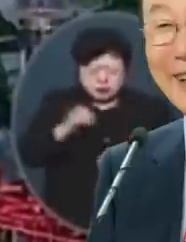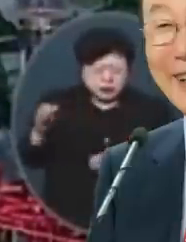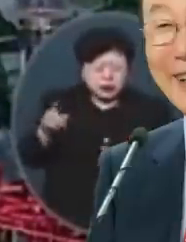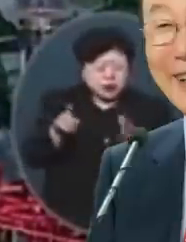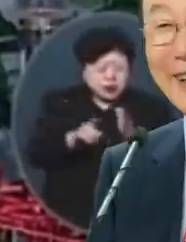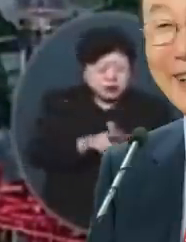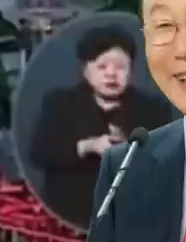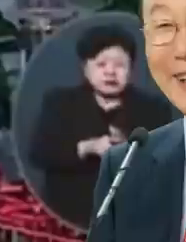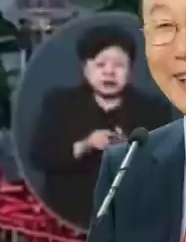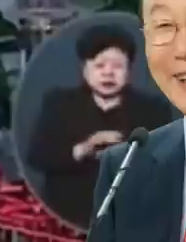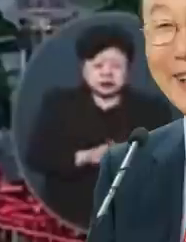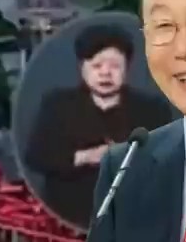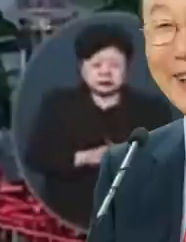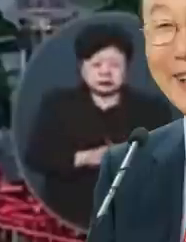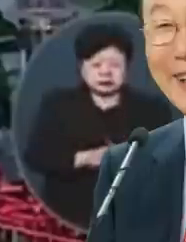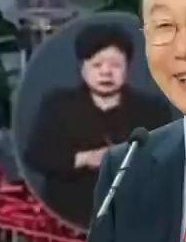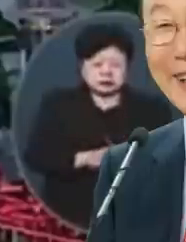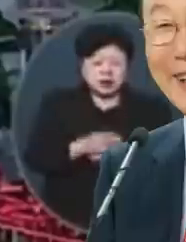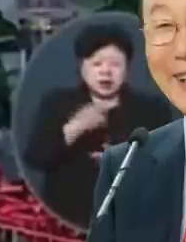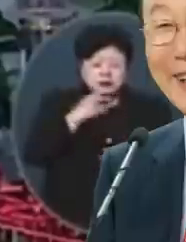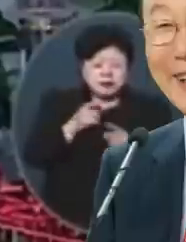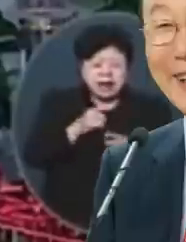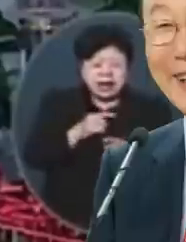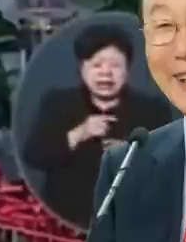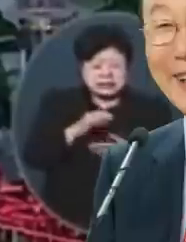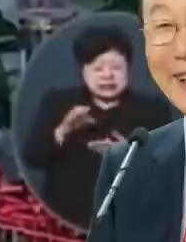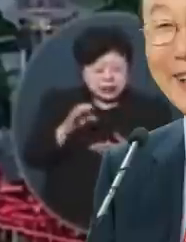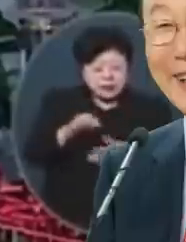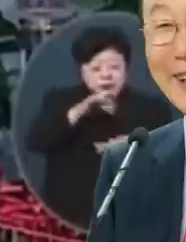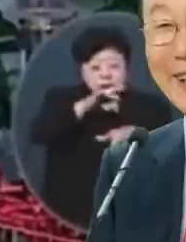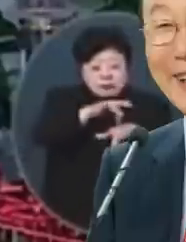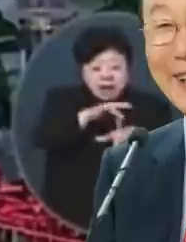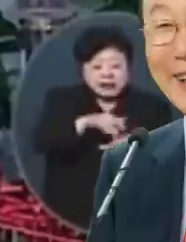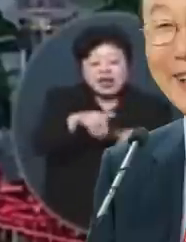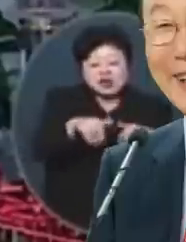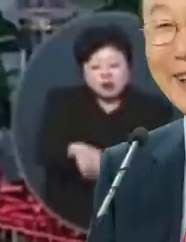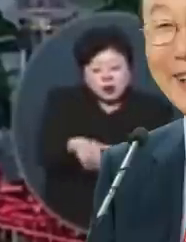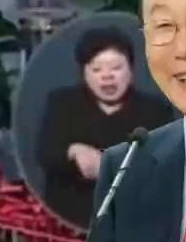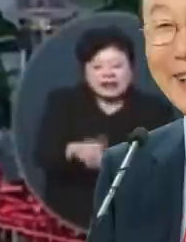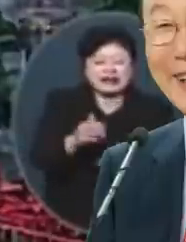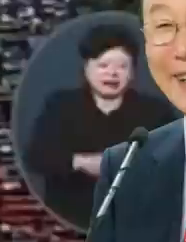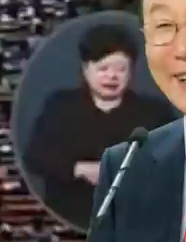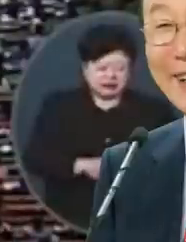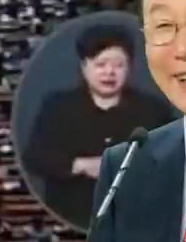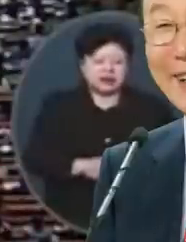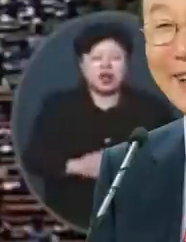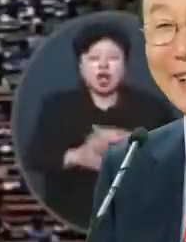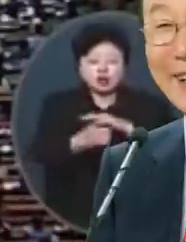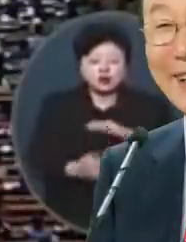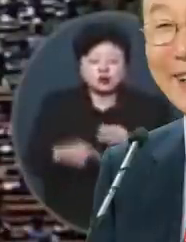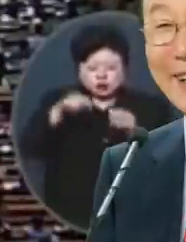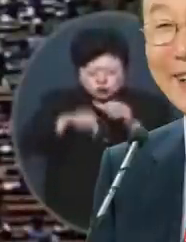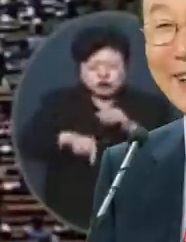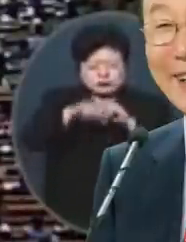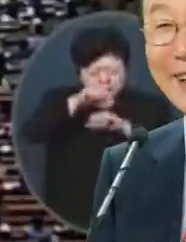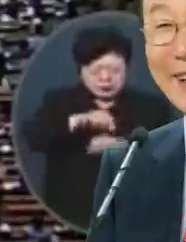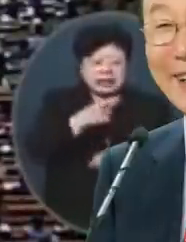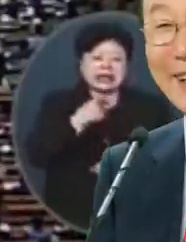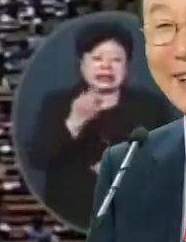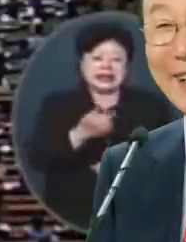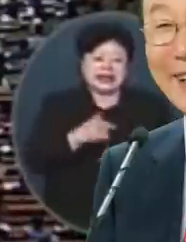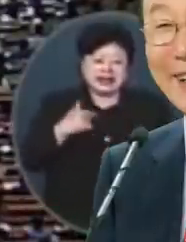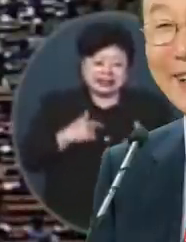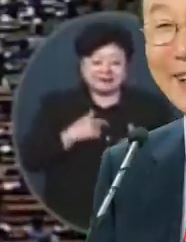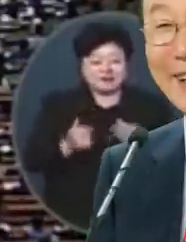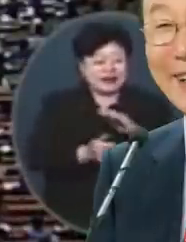믿음을 포기하며 부정적인 말을 하면 마귀의 노예가 되고 도둑질 당하고 죽임을 당하는 것입니다.